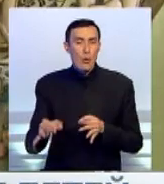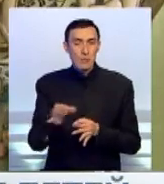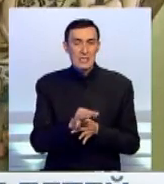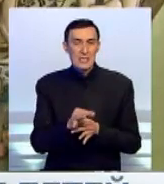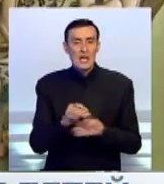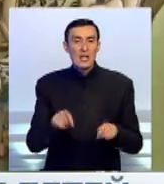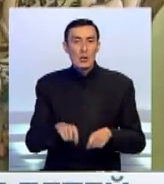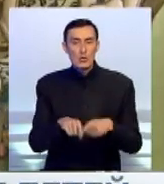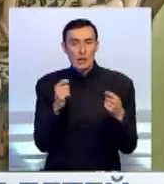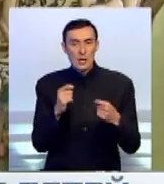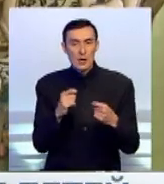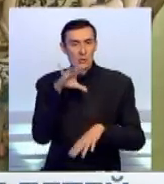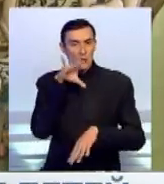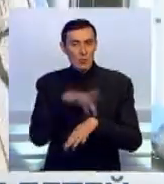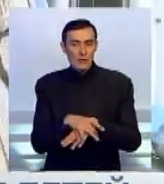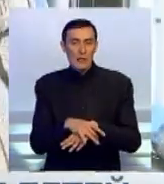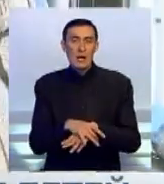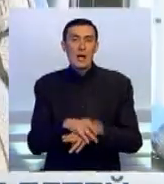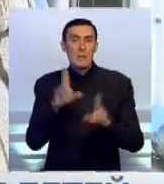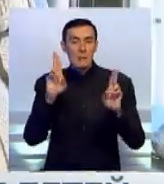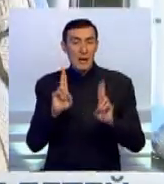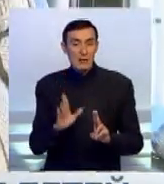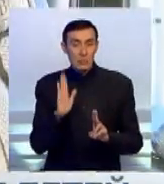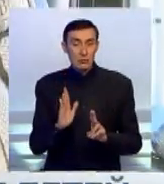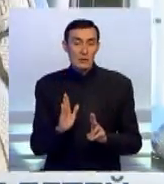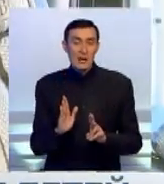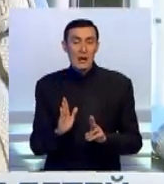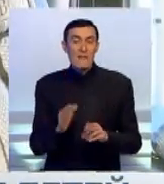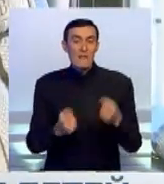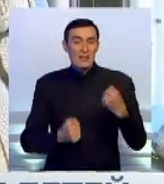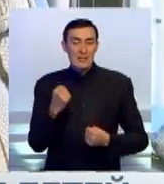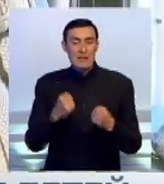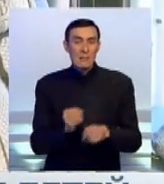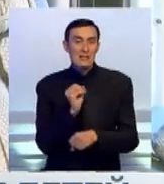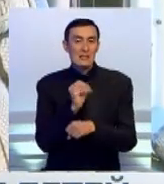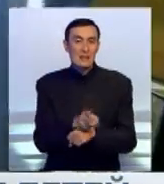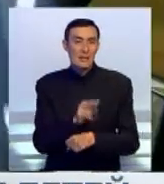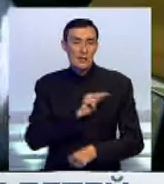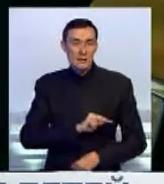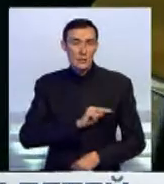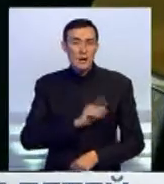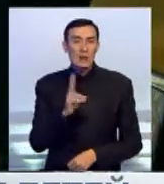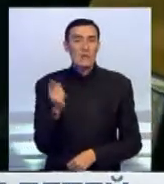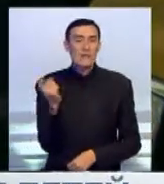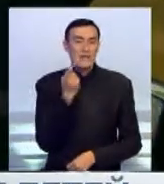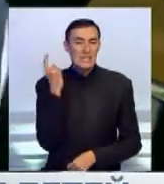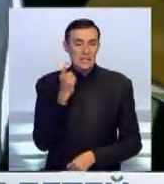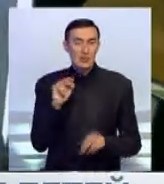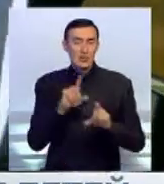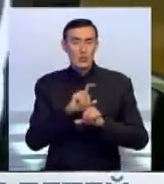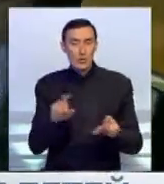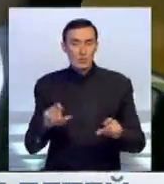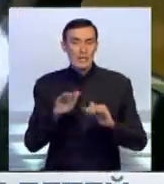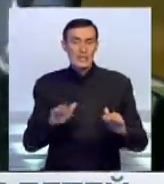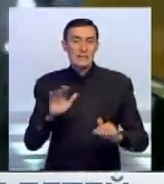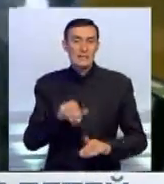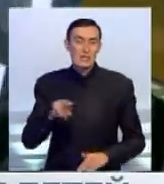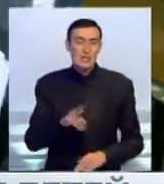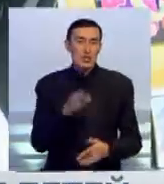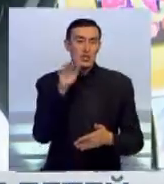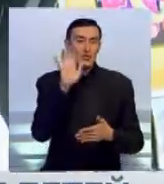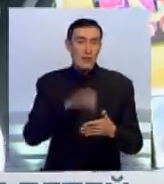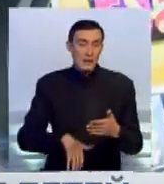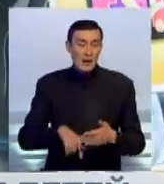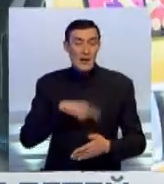региона. Нарушение установленных норм грозит водителям отстранением от работы, а владельцам дошкольных учреждений – штрафами. Стражи